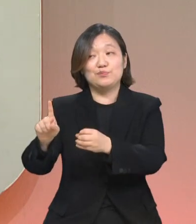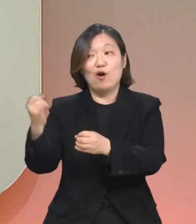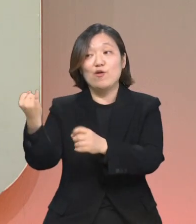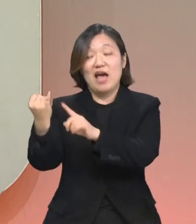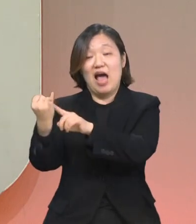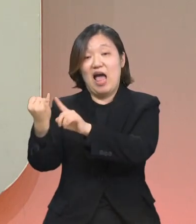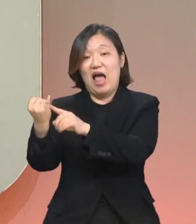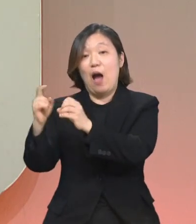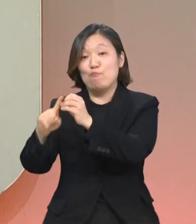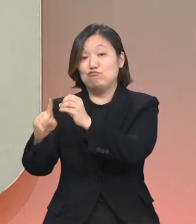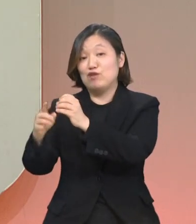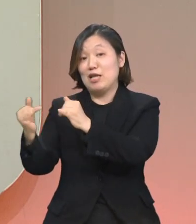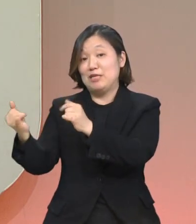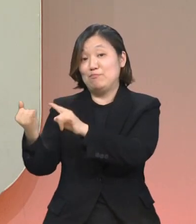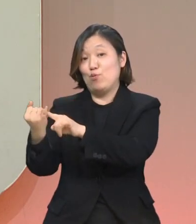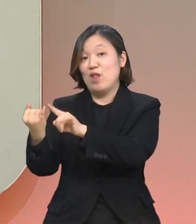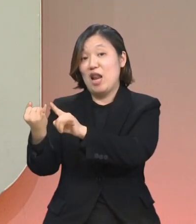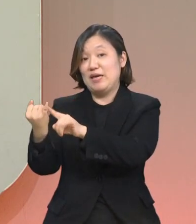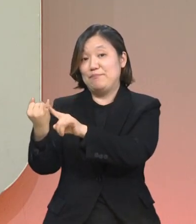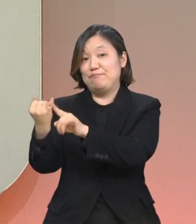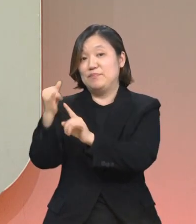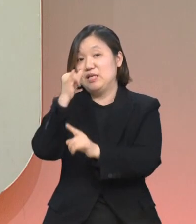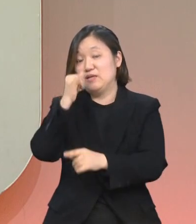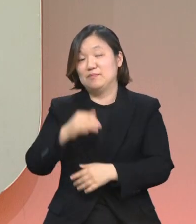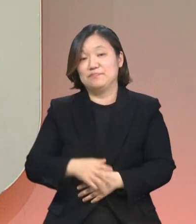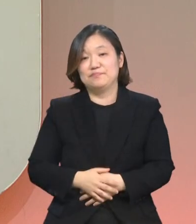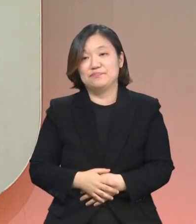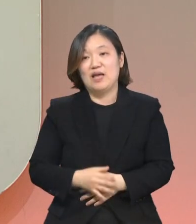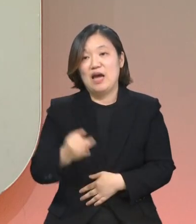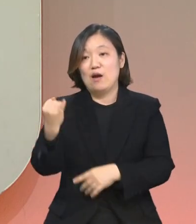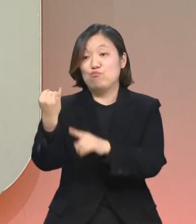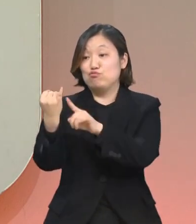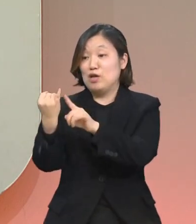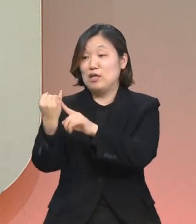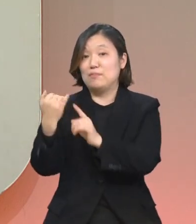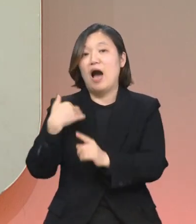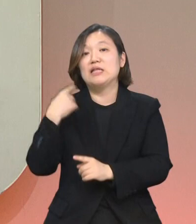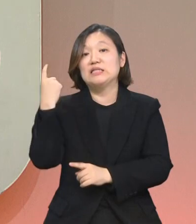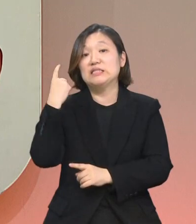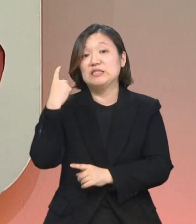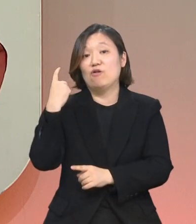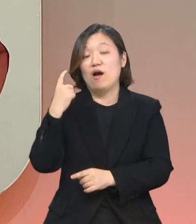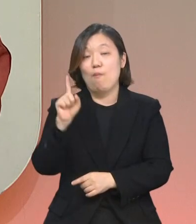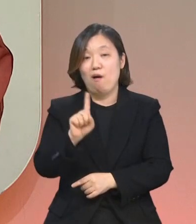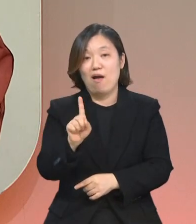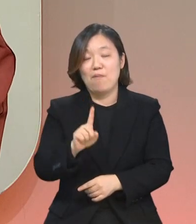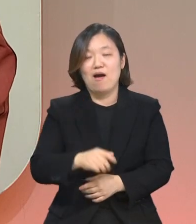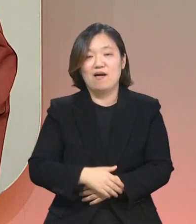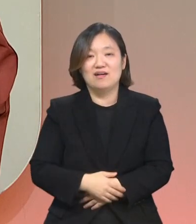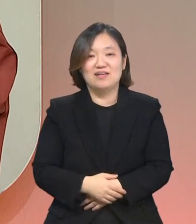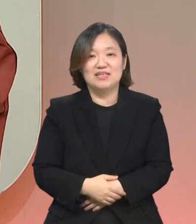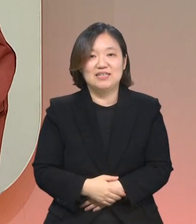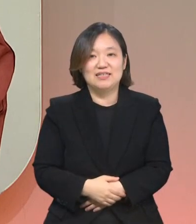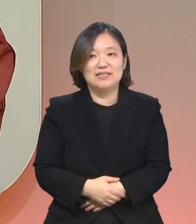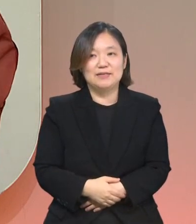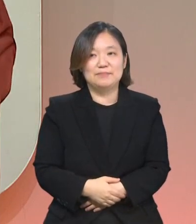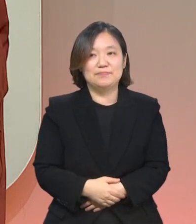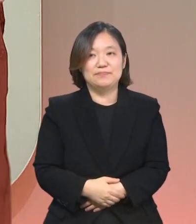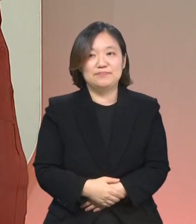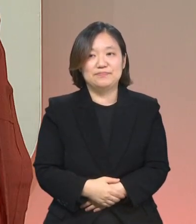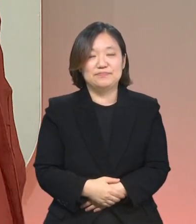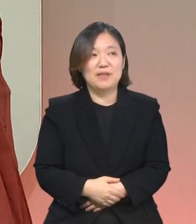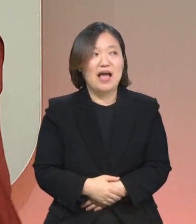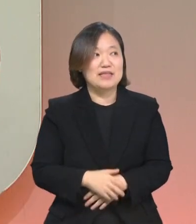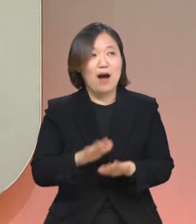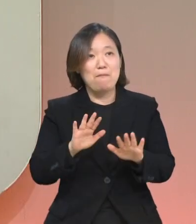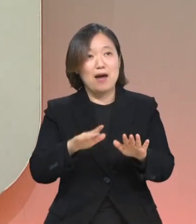불자님이 계시는데 보살님이 계시는데 이 불자님께 제가 직접들은 얘기에요 직접들은 얘기입니다 아마